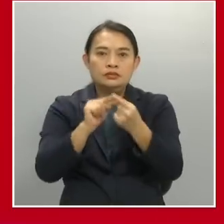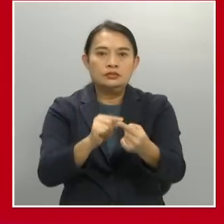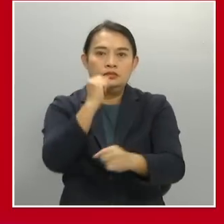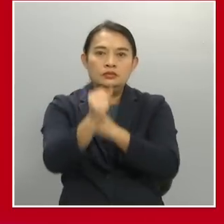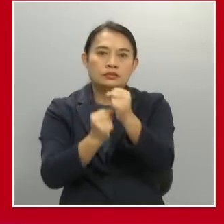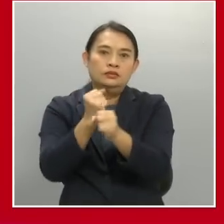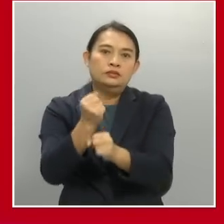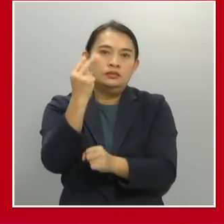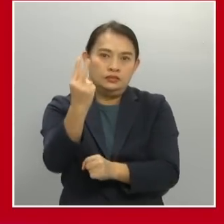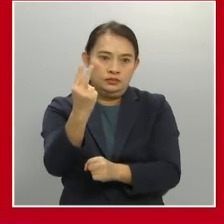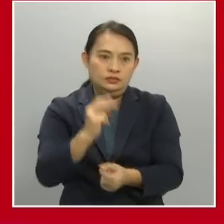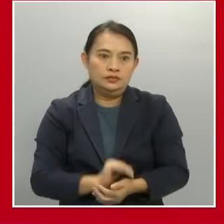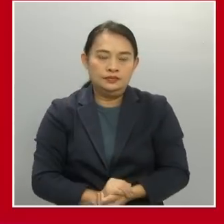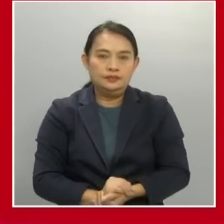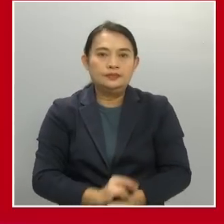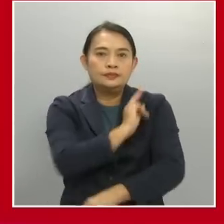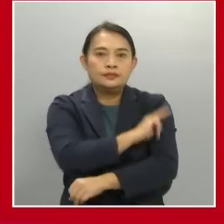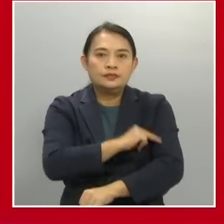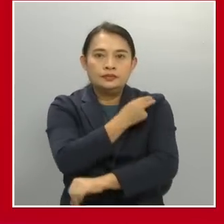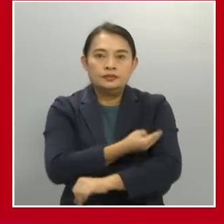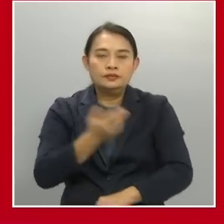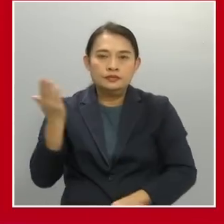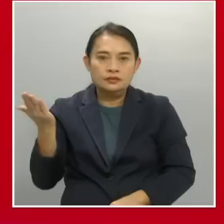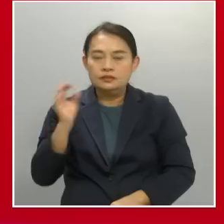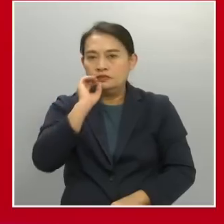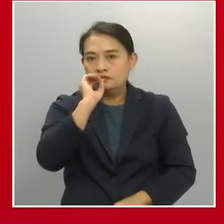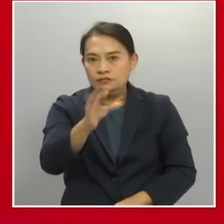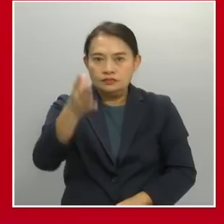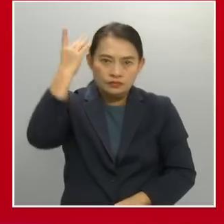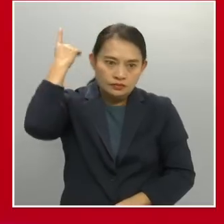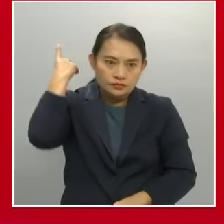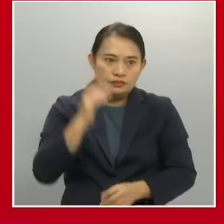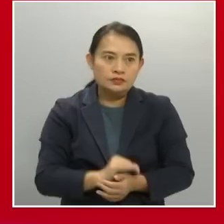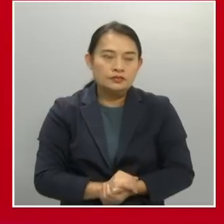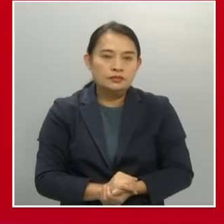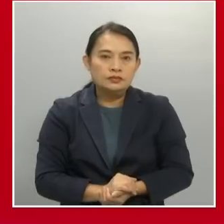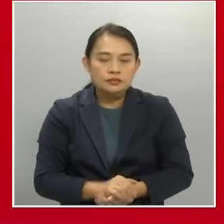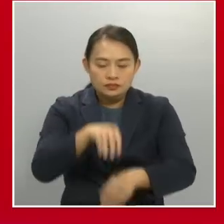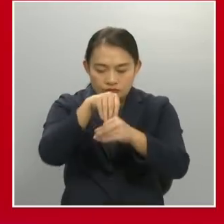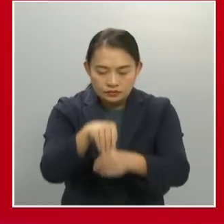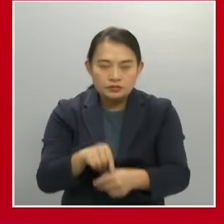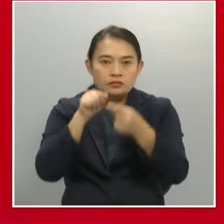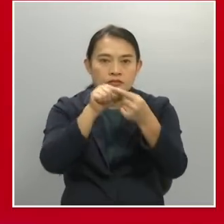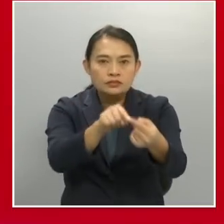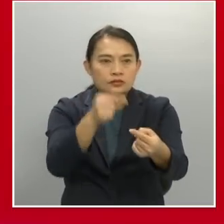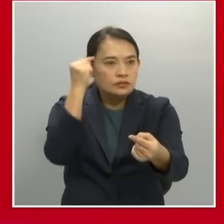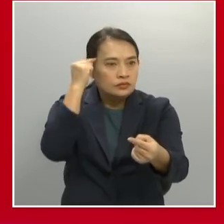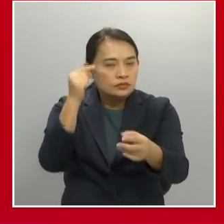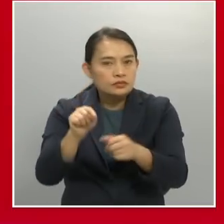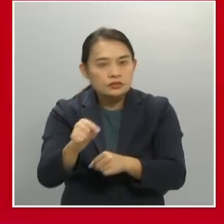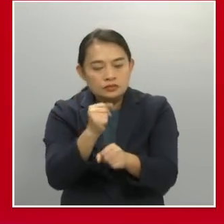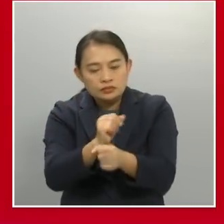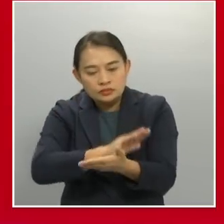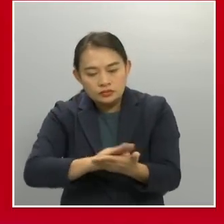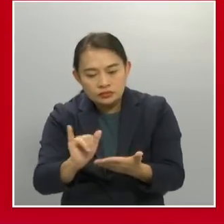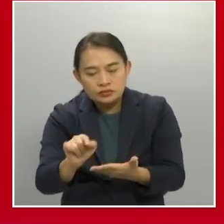ไหมคุณหมอชลนาถเมื่อวานนี้บอกนะครับข้ออ้างทำไม่เสร็จหวังอยู่ต่อเนี่ยไม่น่าจะฟังขึ้นมันกลับ